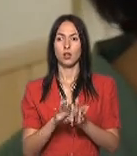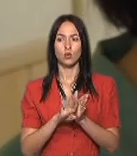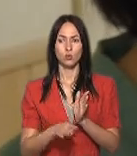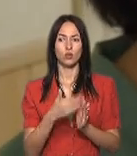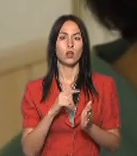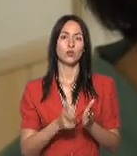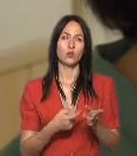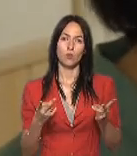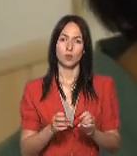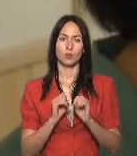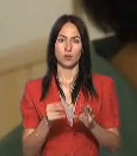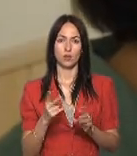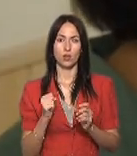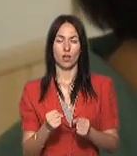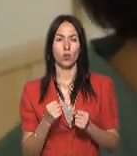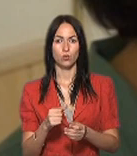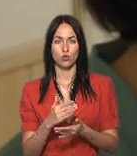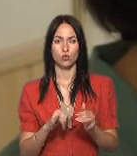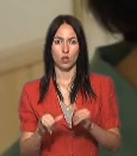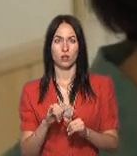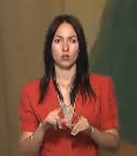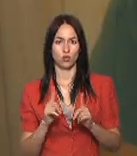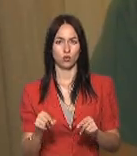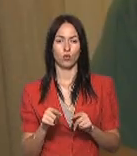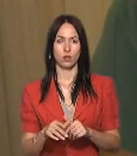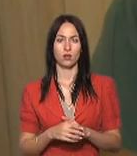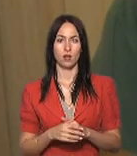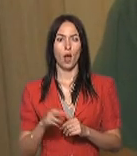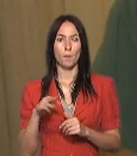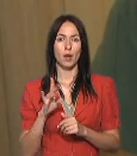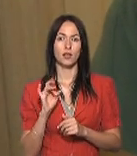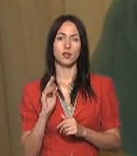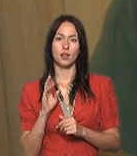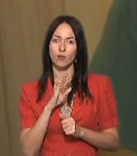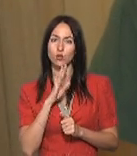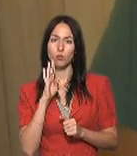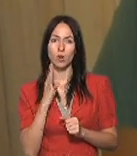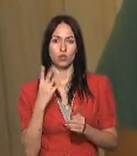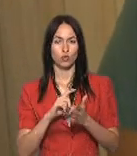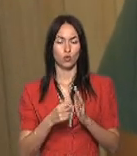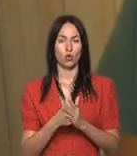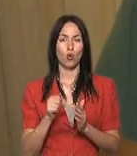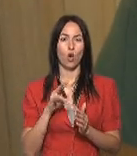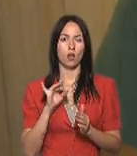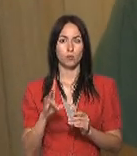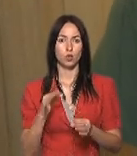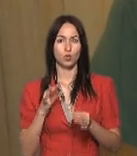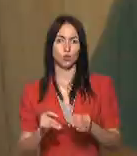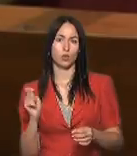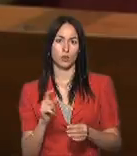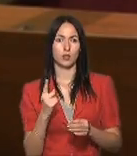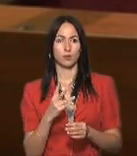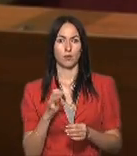потрібно здавати гроші на утримання школи. На содержання школи. Марина Кравченко, мати чотирикласниці, до адмінсуду приїхала з